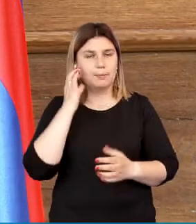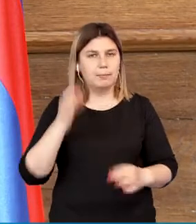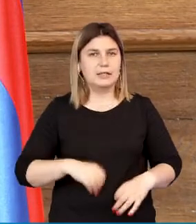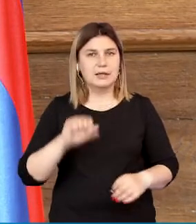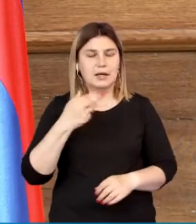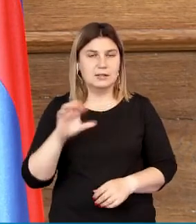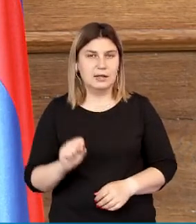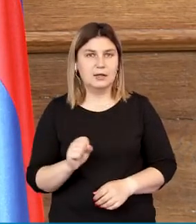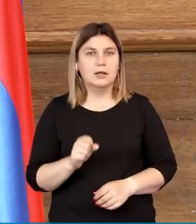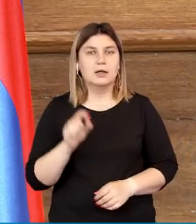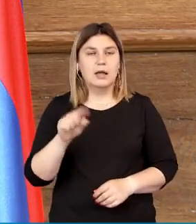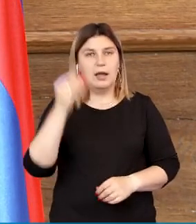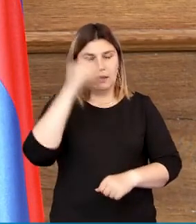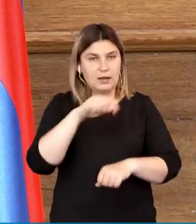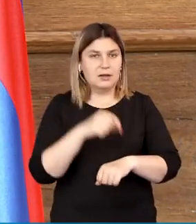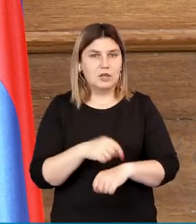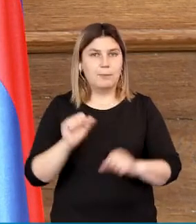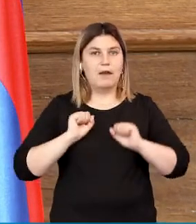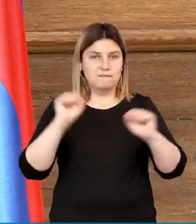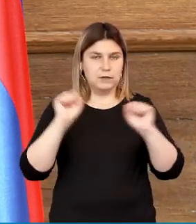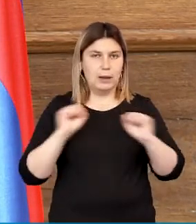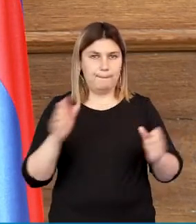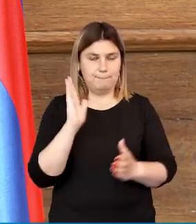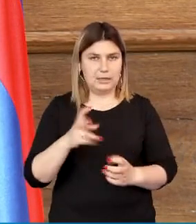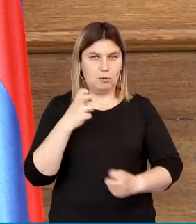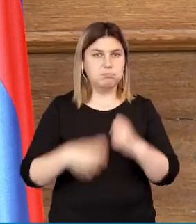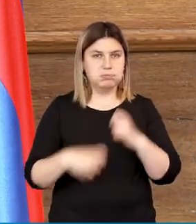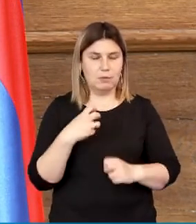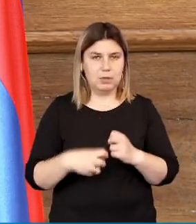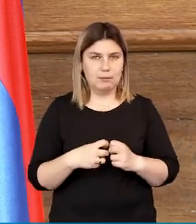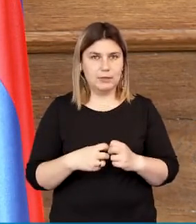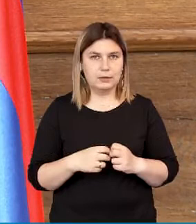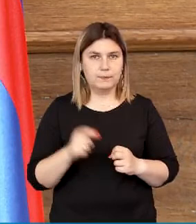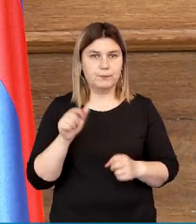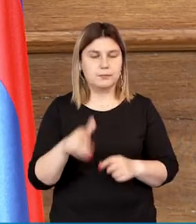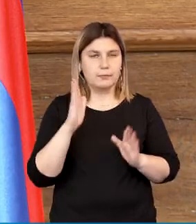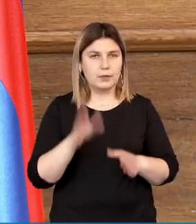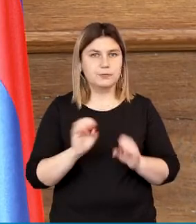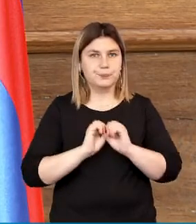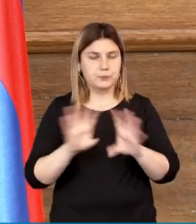No, z lekcjami wychowania fizycznego będą kłopoty, one będą oczywiście